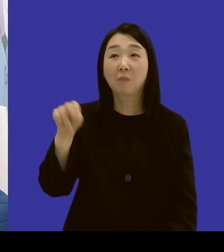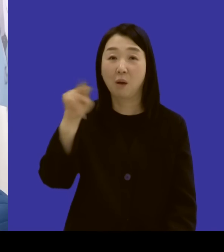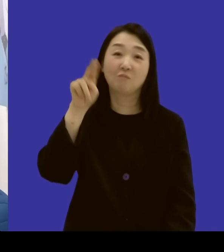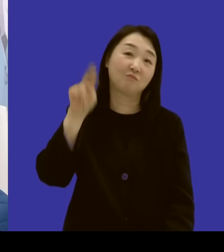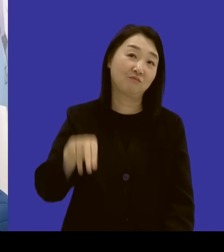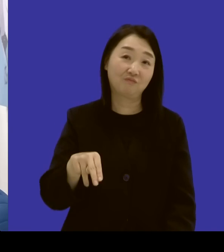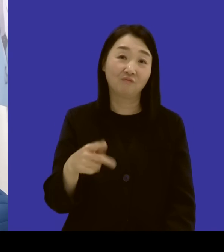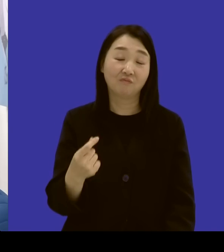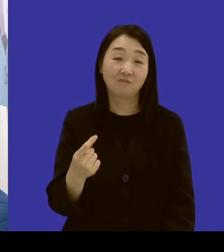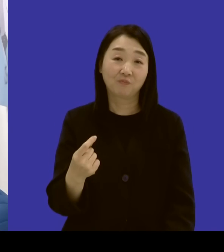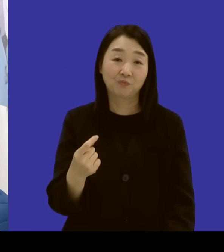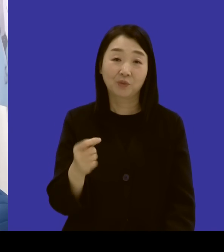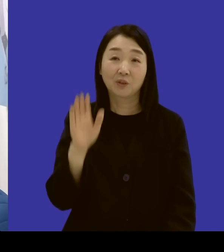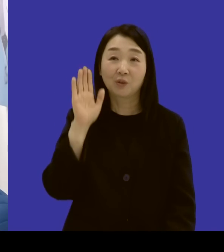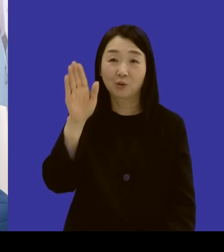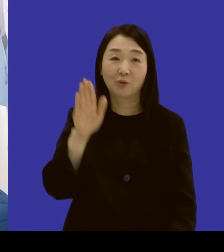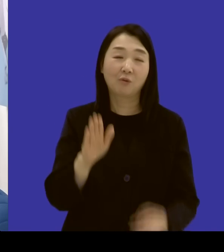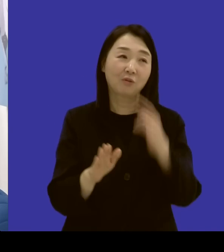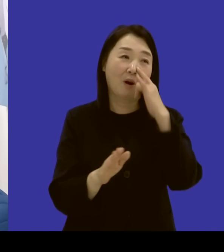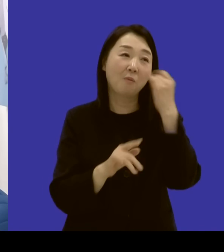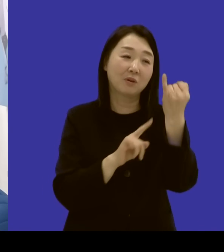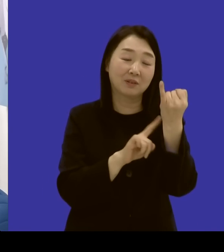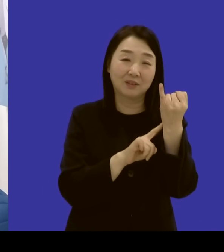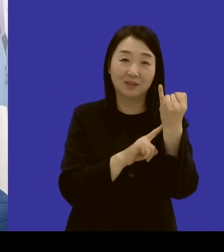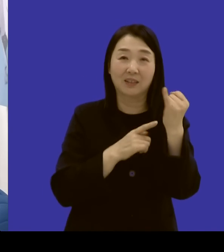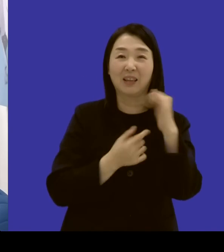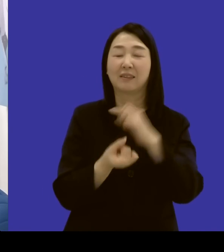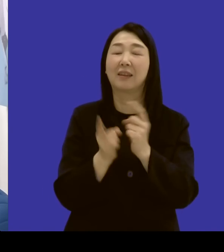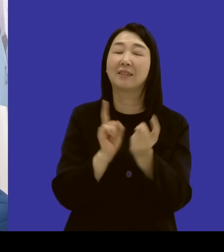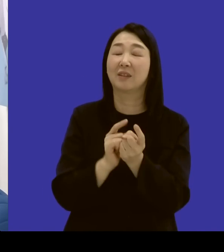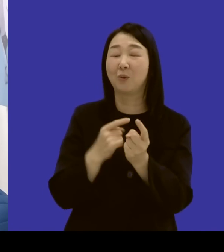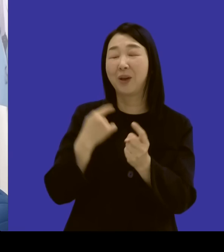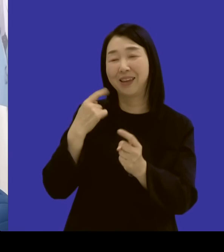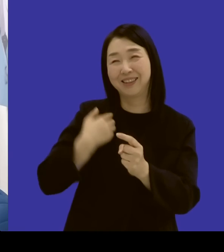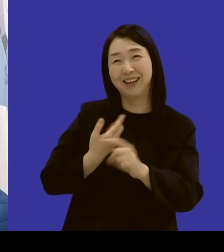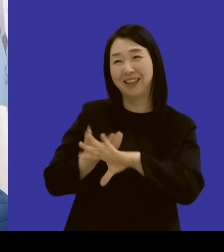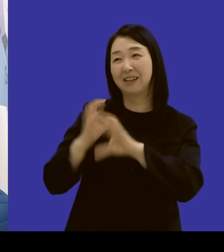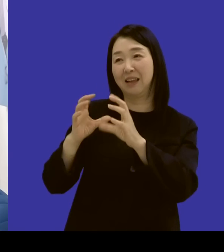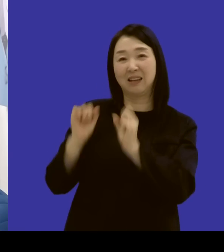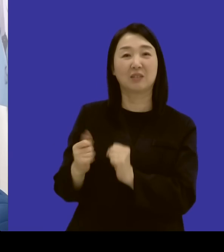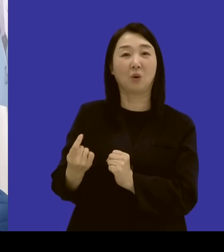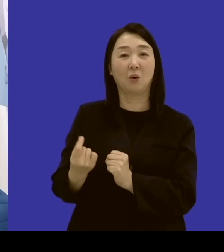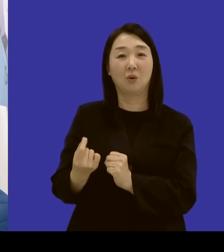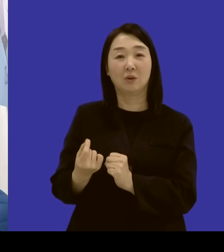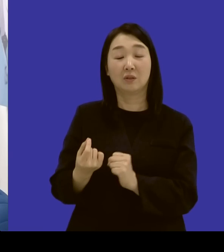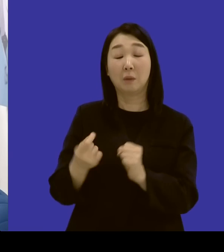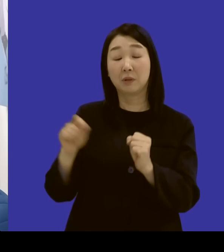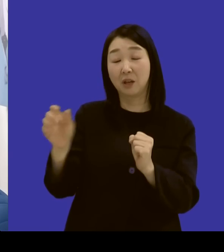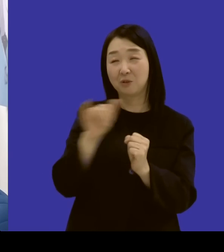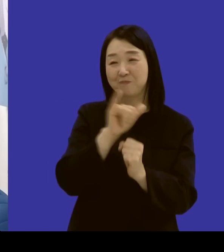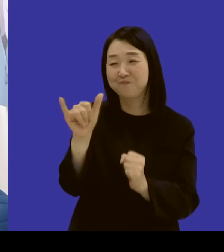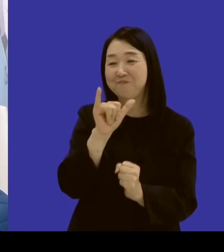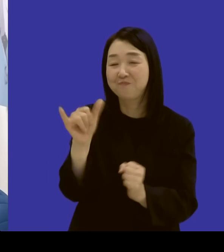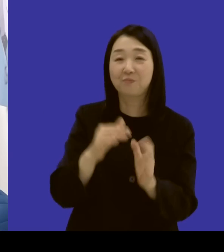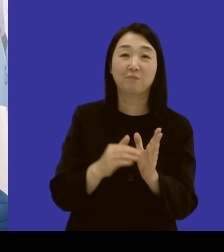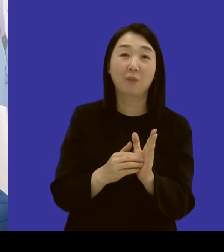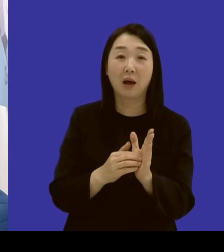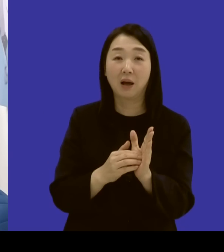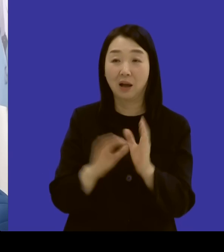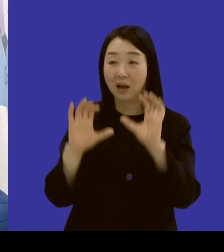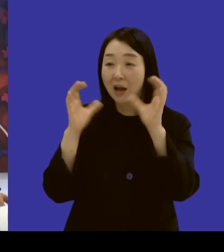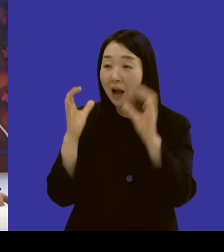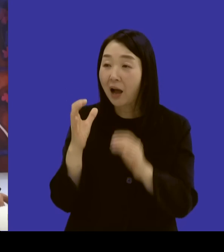그 이후로도 저희 어머니께서 대신 제가 이제 외국에 나가 있으니까요. 계속 연락을 해서 그